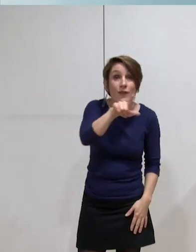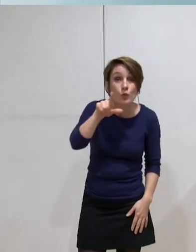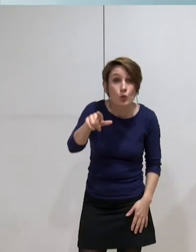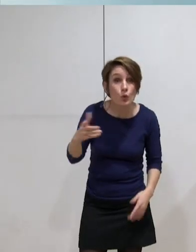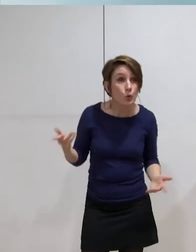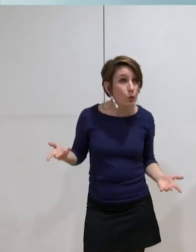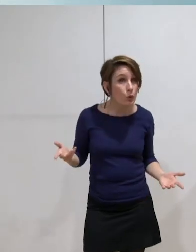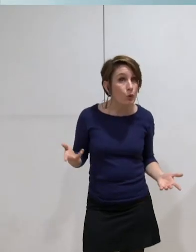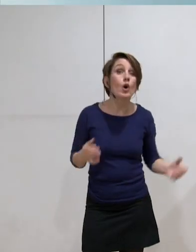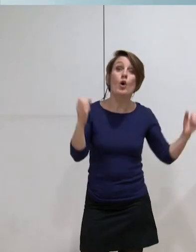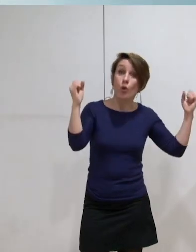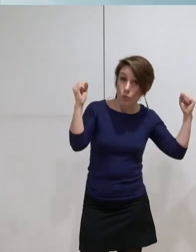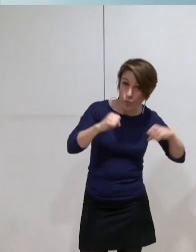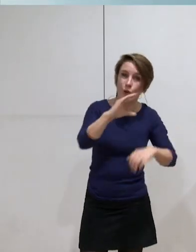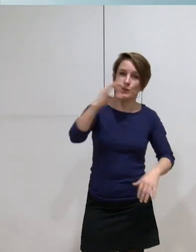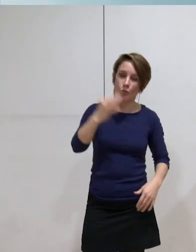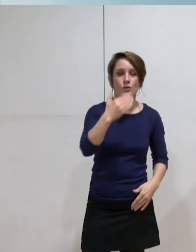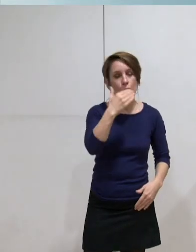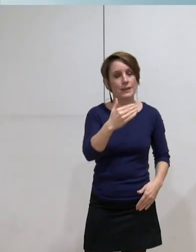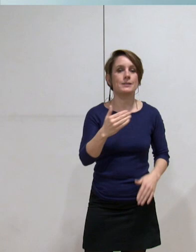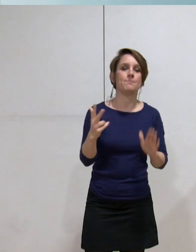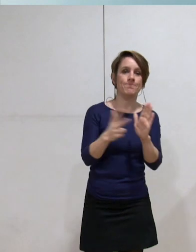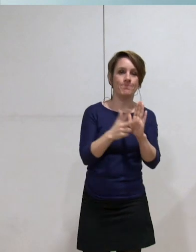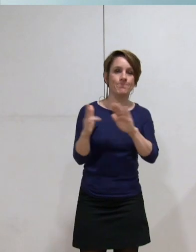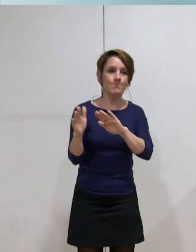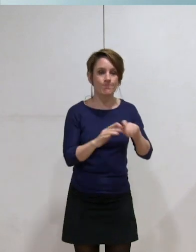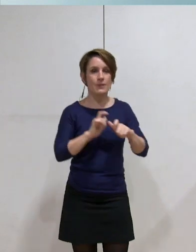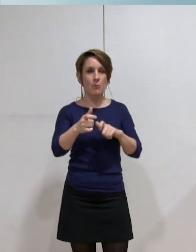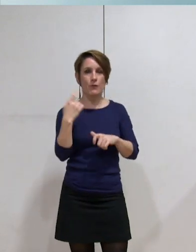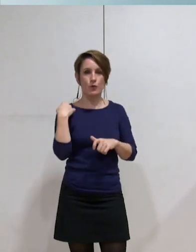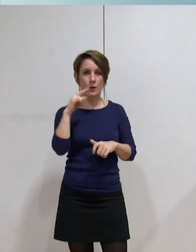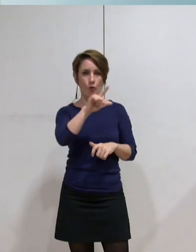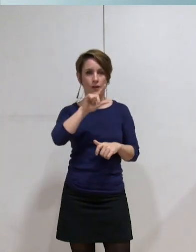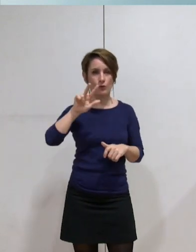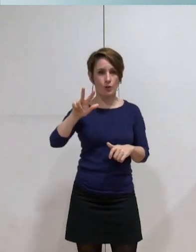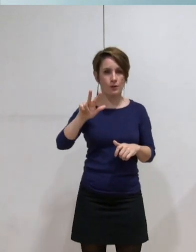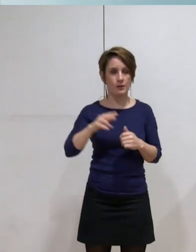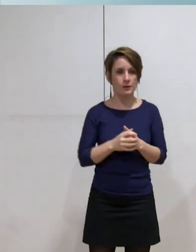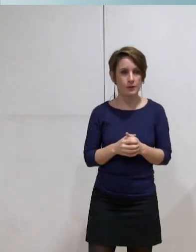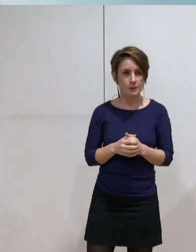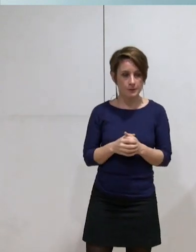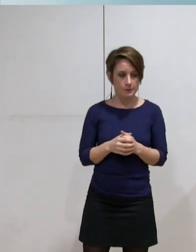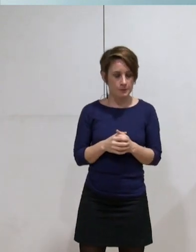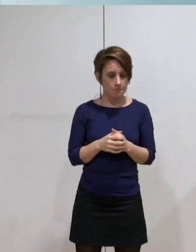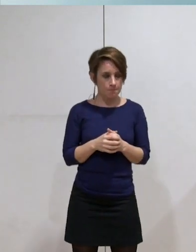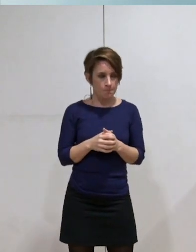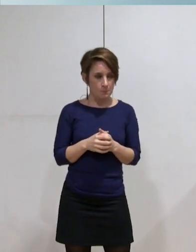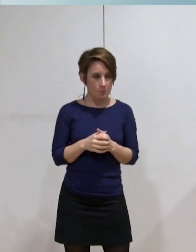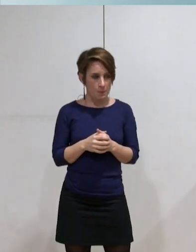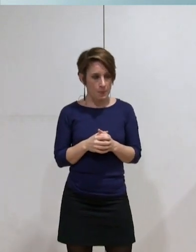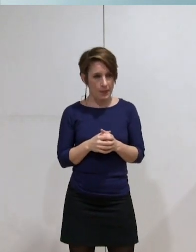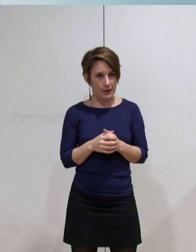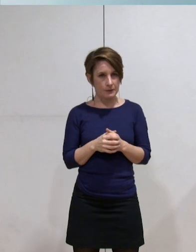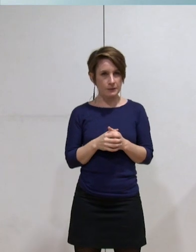22 pour donc unanimité merci délibération numéro 23 les